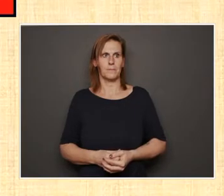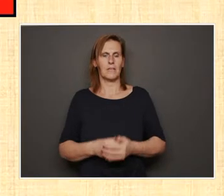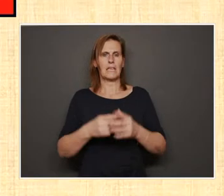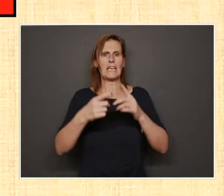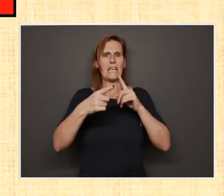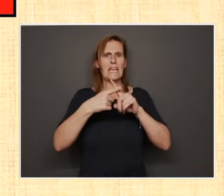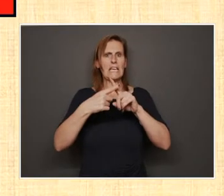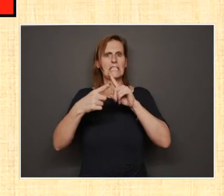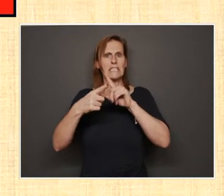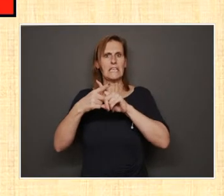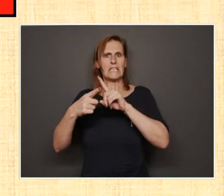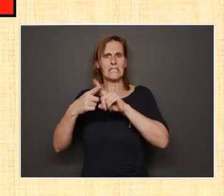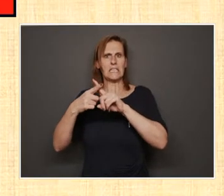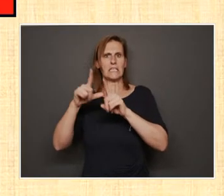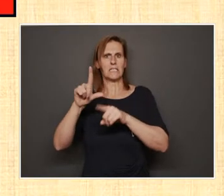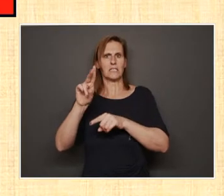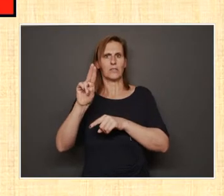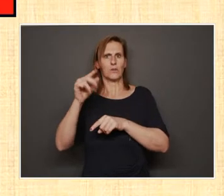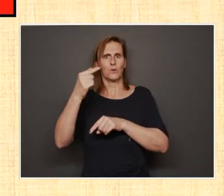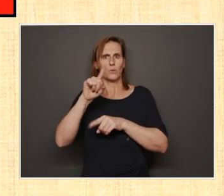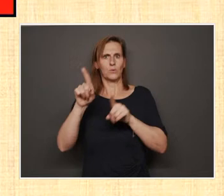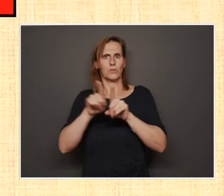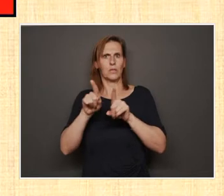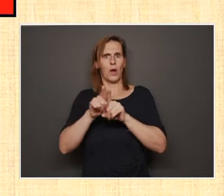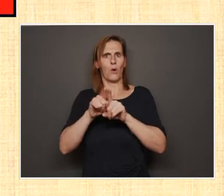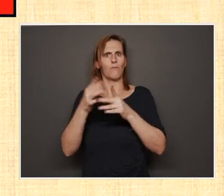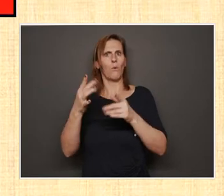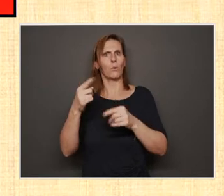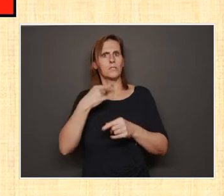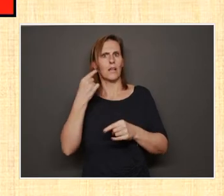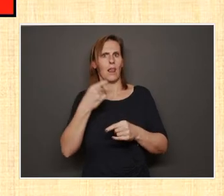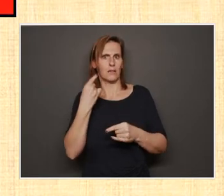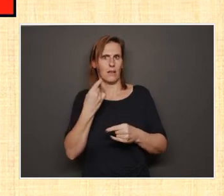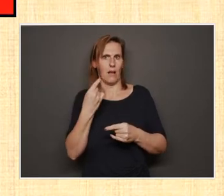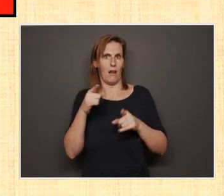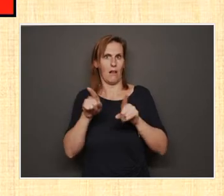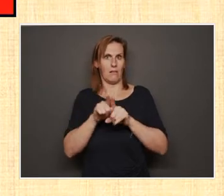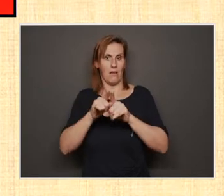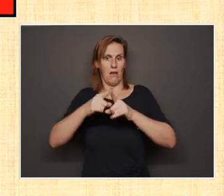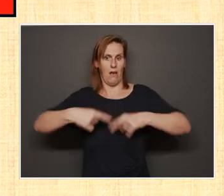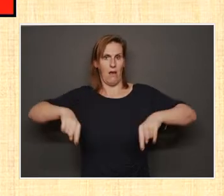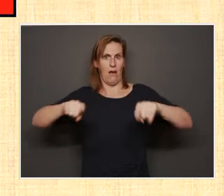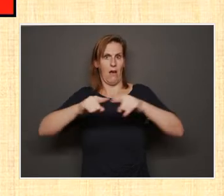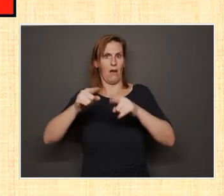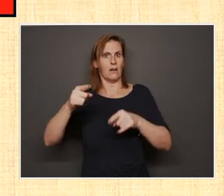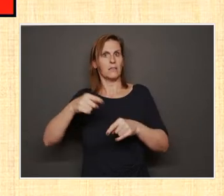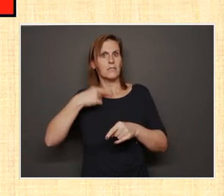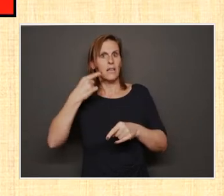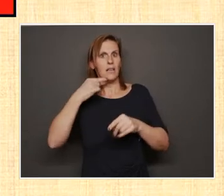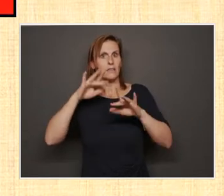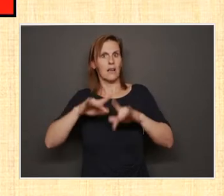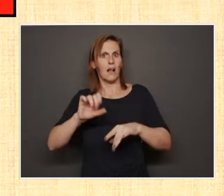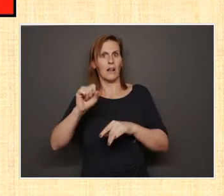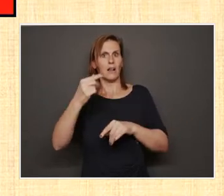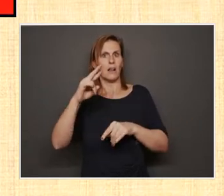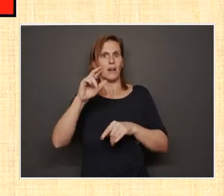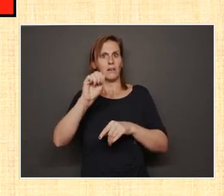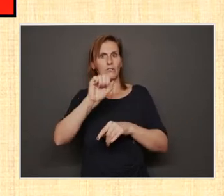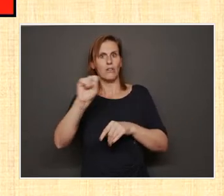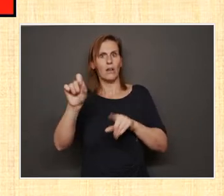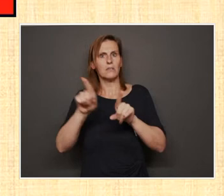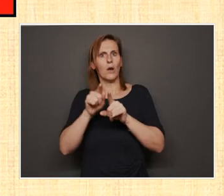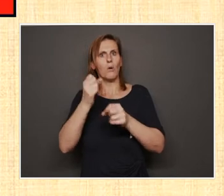XXX Lutz KG, Straß im Zillertal. In der Filiale in Straß im Zillertal sind unter anderem